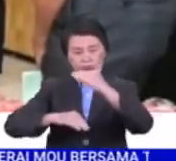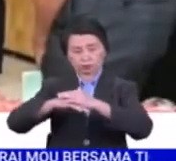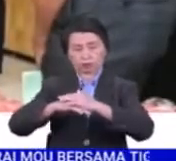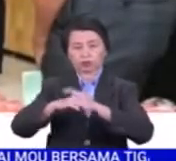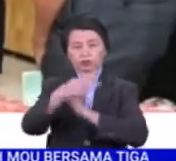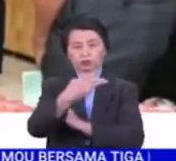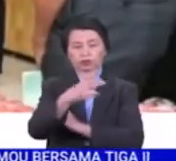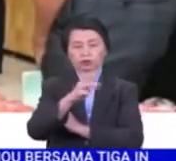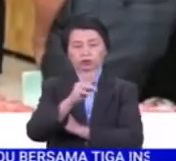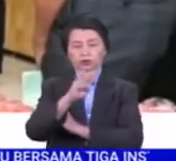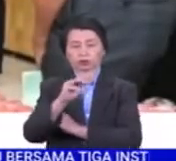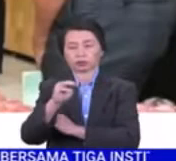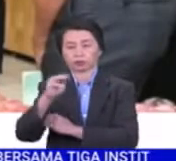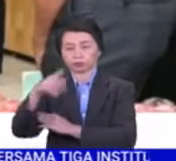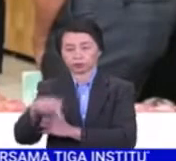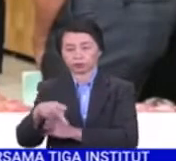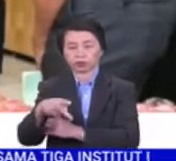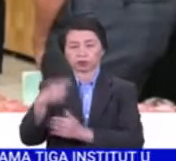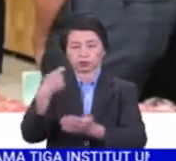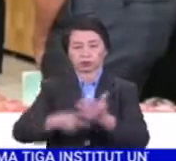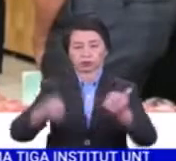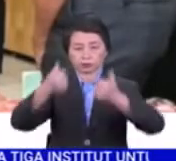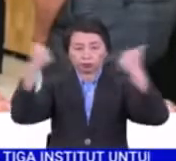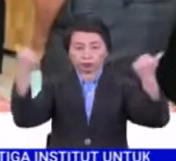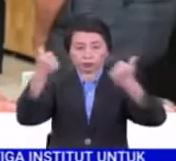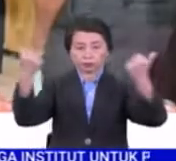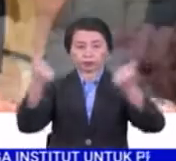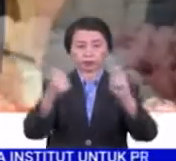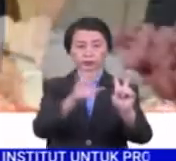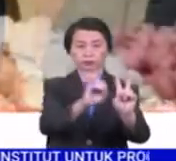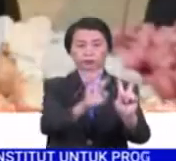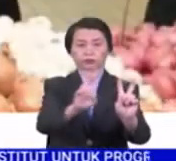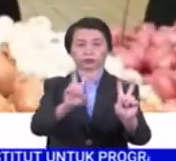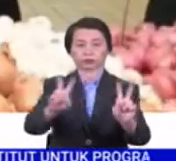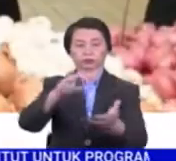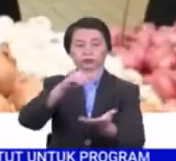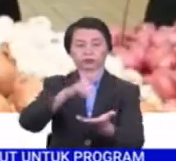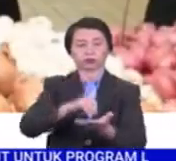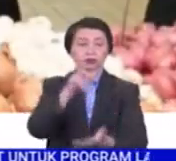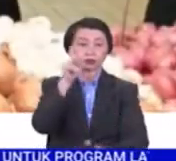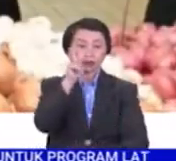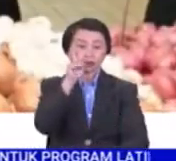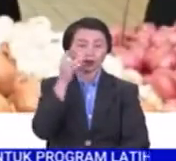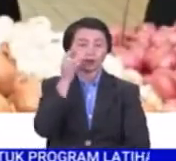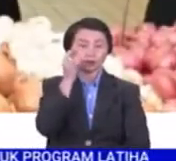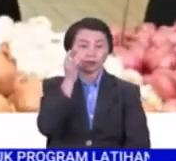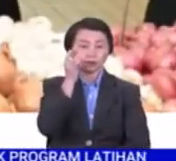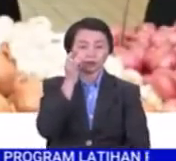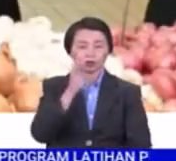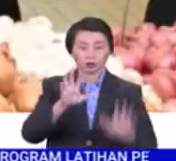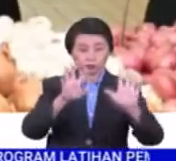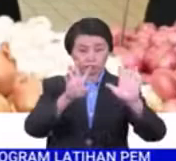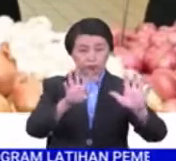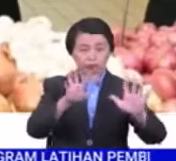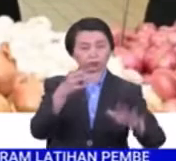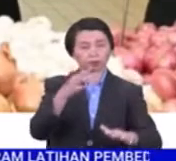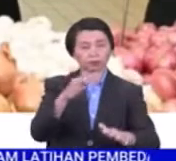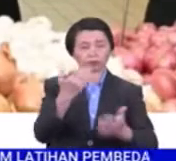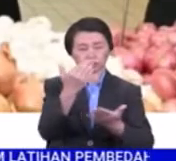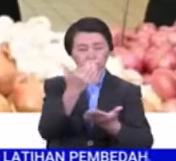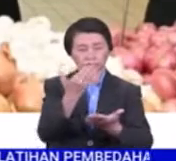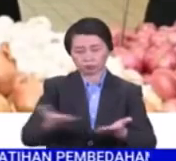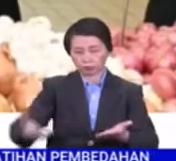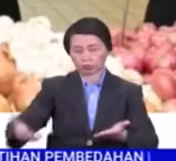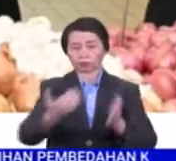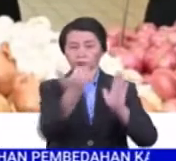has mmp hari raya idulfitri 2022 dia restore 19 Semarangan keperluan aidilfitri disenaraikan